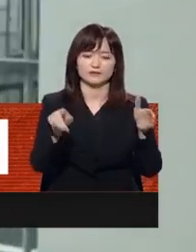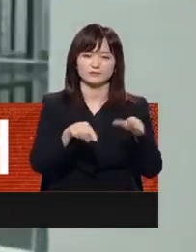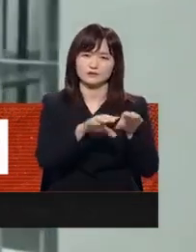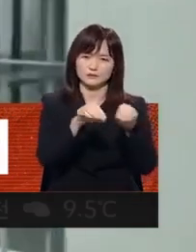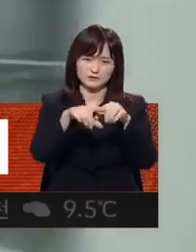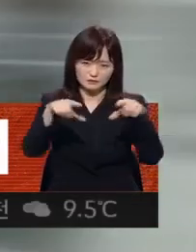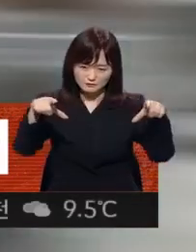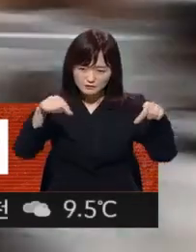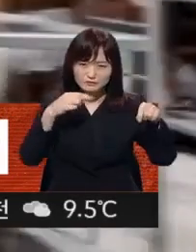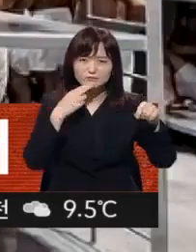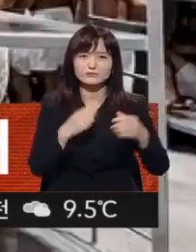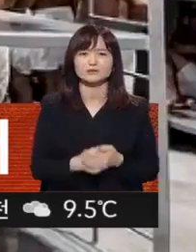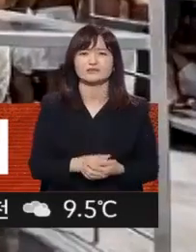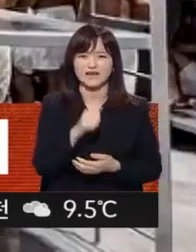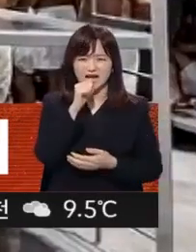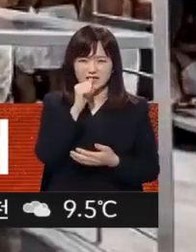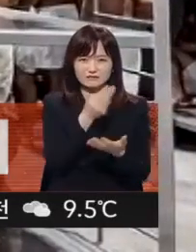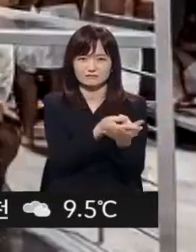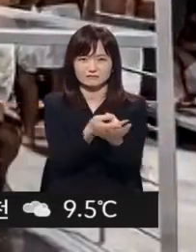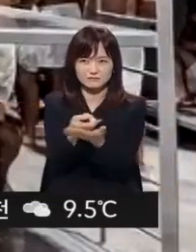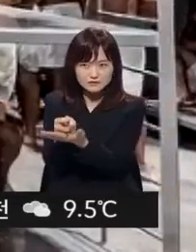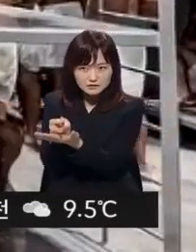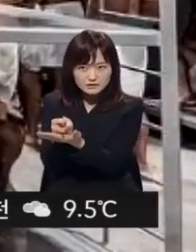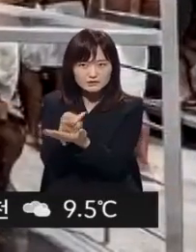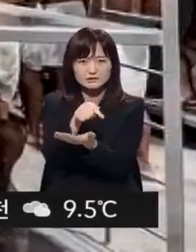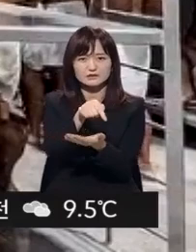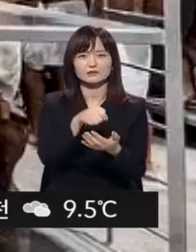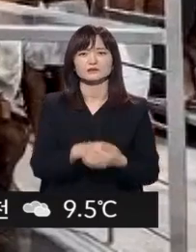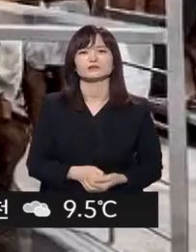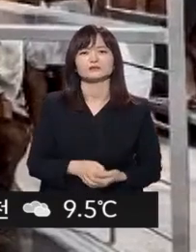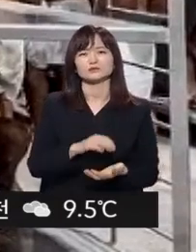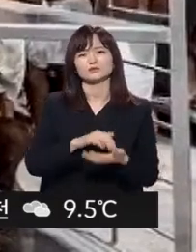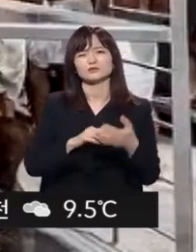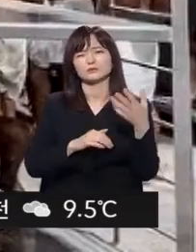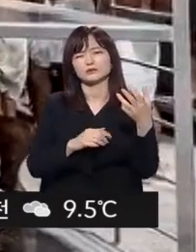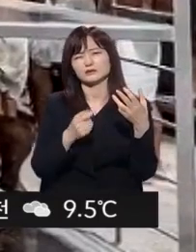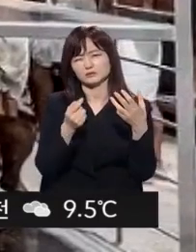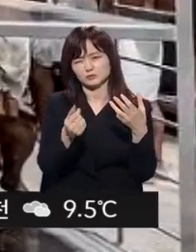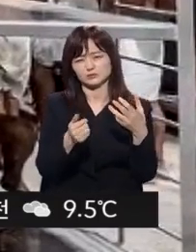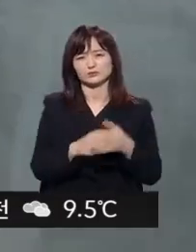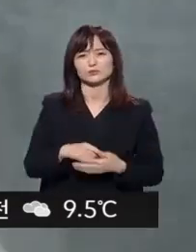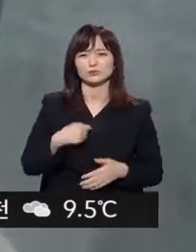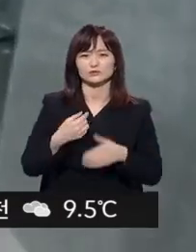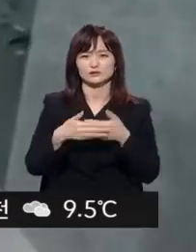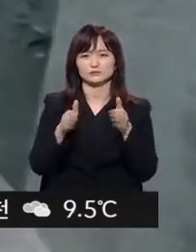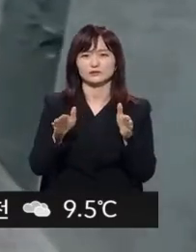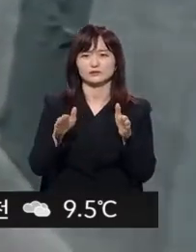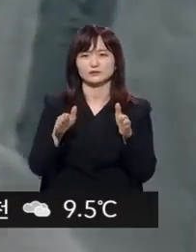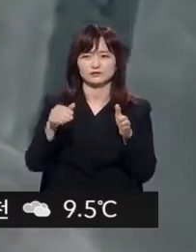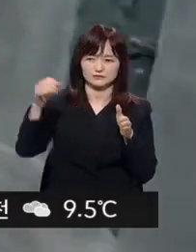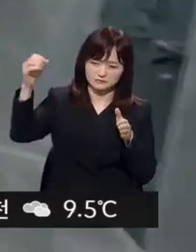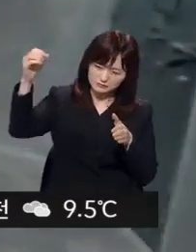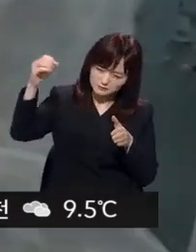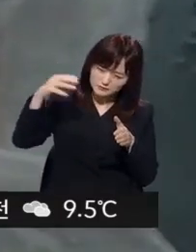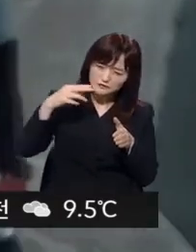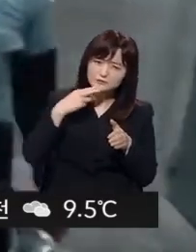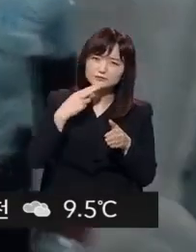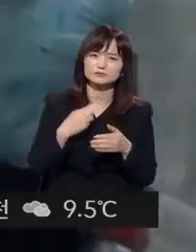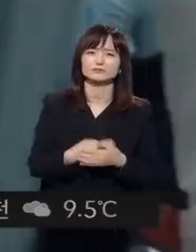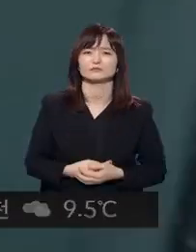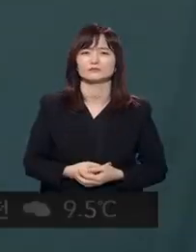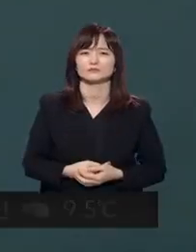매트리스 없습니다. 철제 침대가 있고요. 이마저도 80개밖에 없다고 합니다. 독방은 뭐 독방 같은 경우는 저렇게 빚도 안